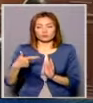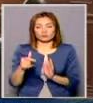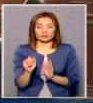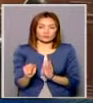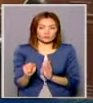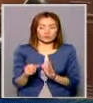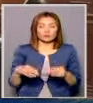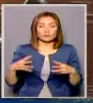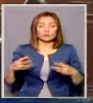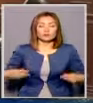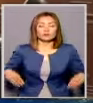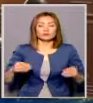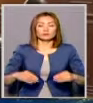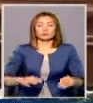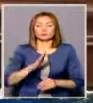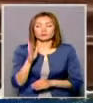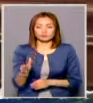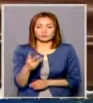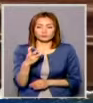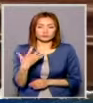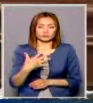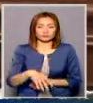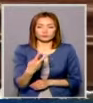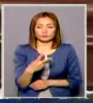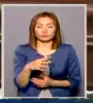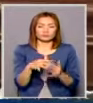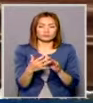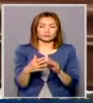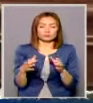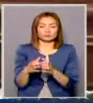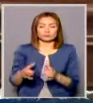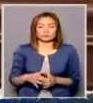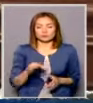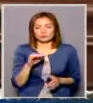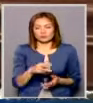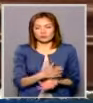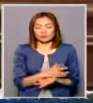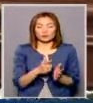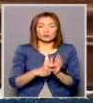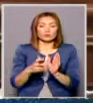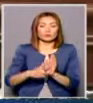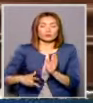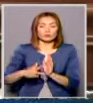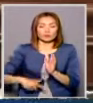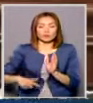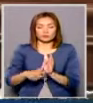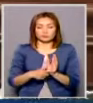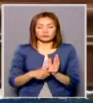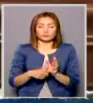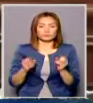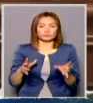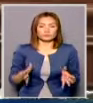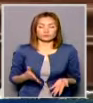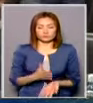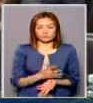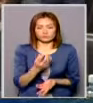В весенне-полевых работах задействовано 353 сельскохозяйственных подразделений и 780 сельхозтехники,